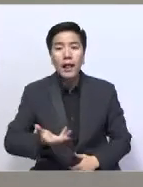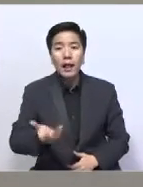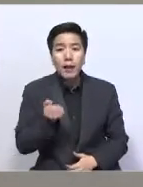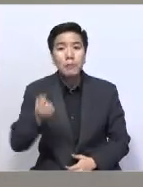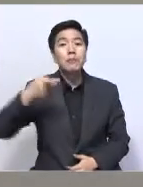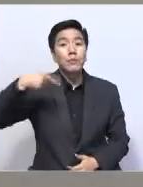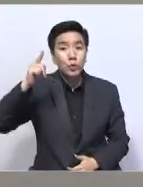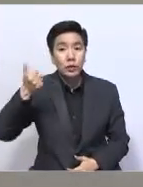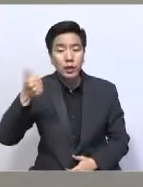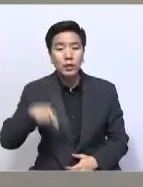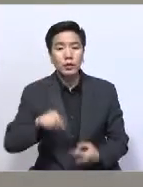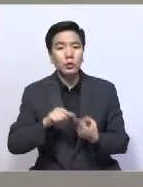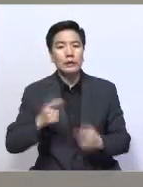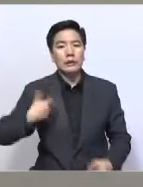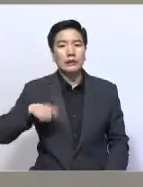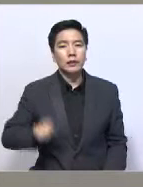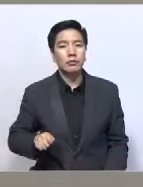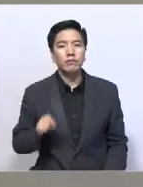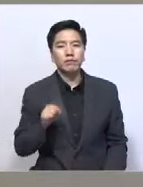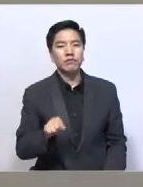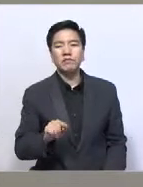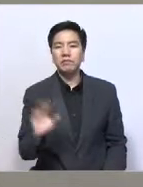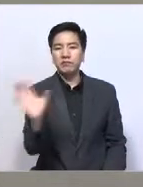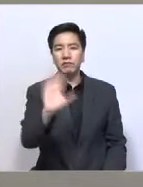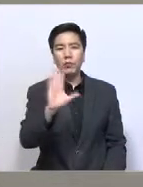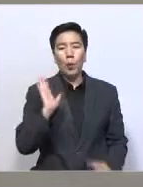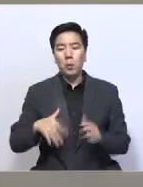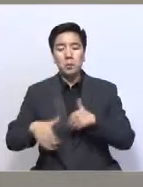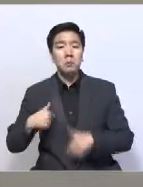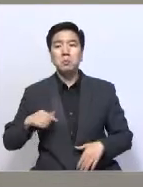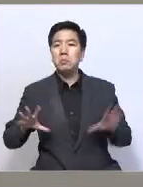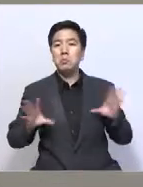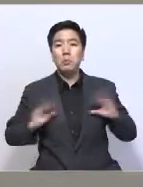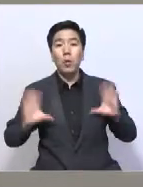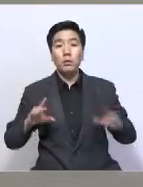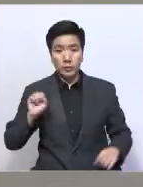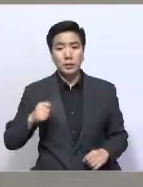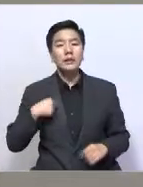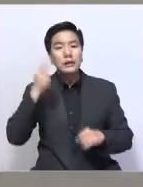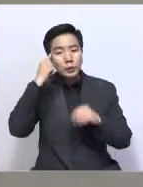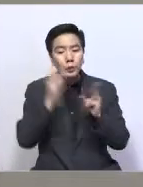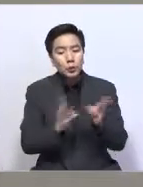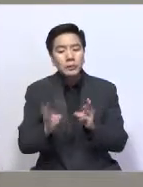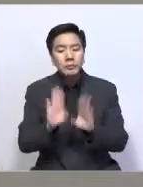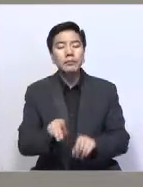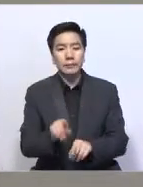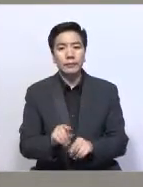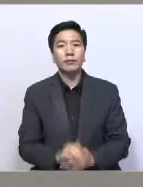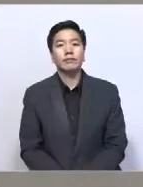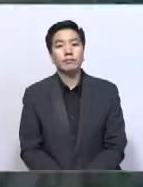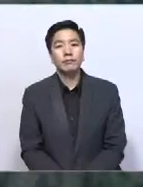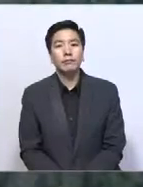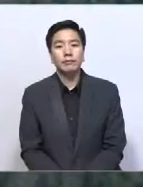าศาลคงใช้ไม่ได้ตรงนี้นะเพราะว่าประชาชนไม่ยินยอมใช่ไหมก็จะไปหารือกันผมให้แนวทางไปอย่างนี้นะ